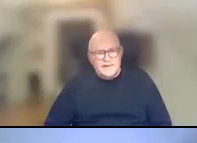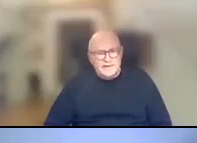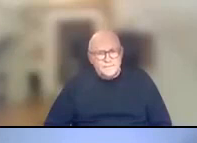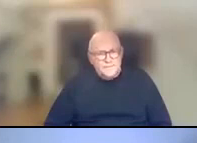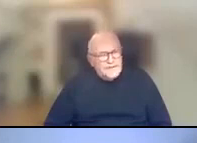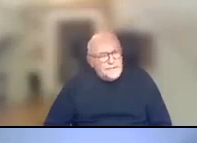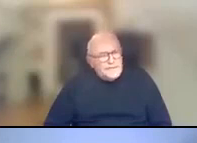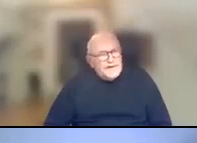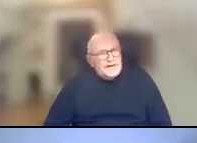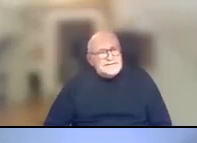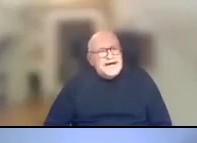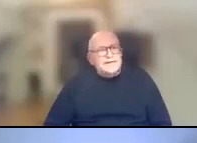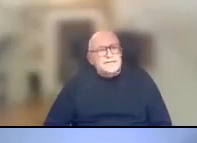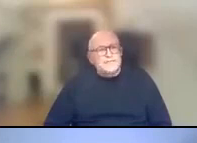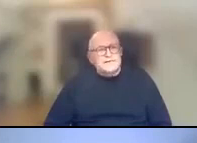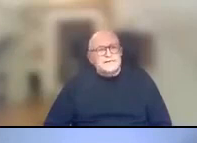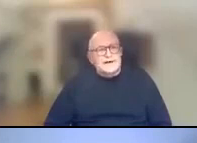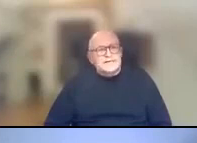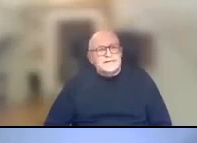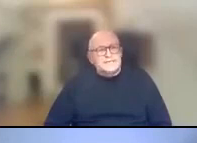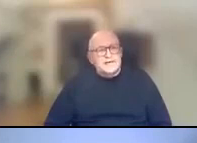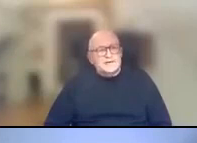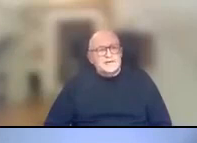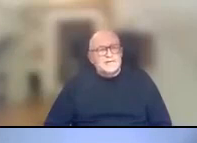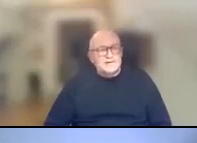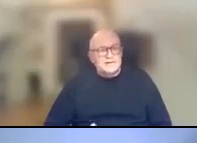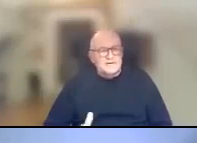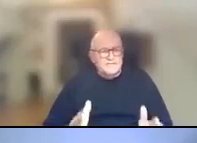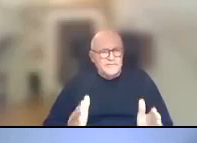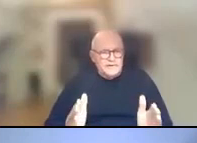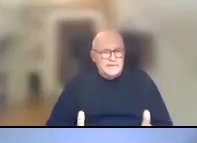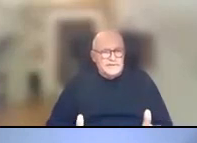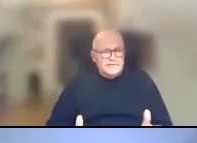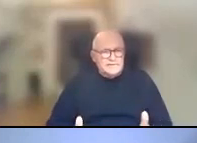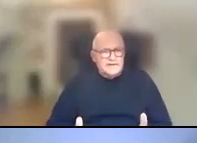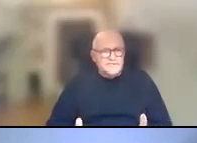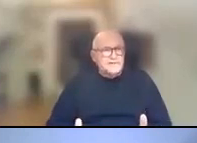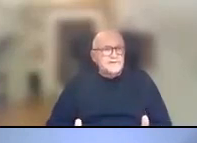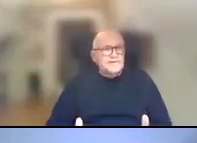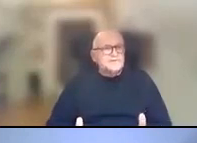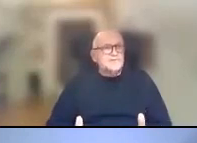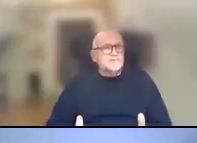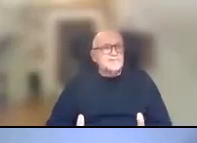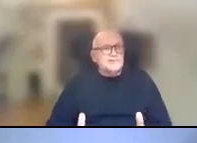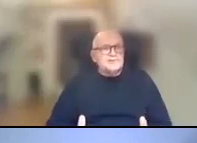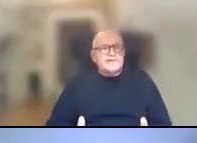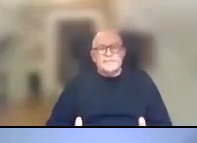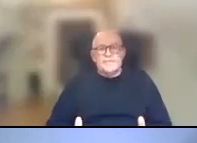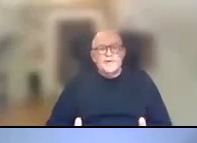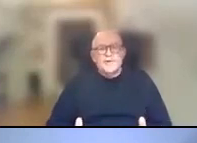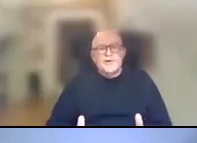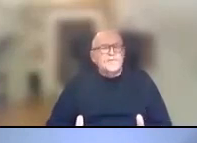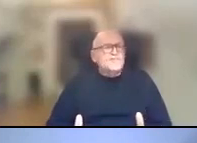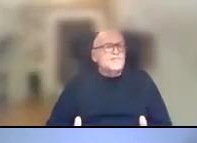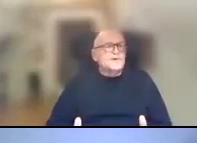lassen, weil mehr als 130 Menschen, die während der Dienstzeit von Nils Wögel